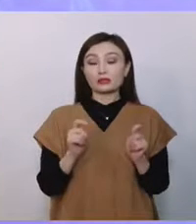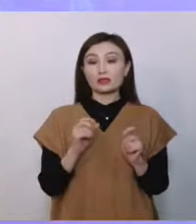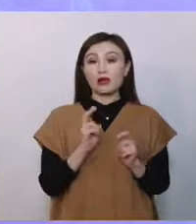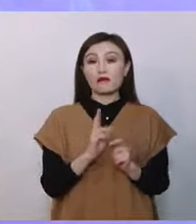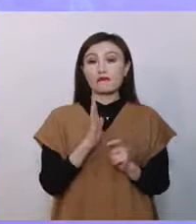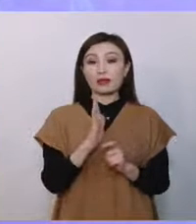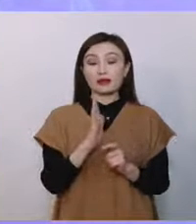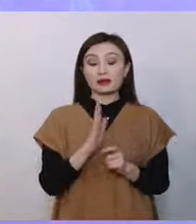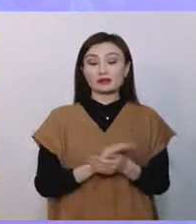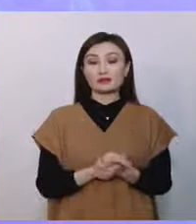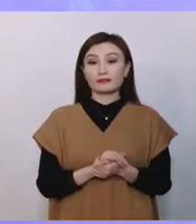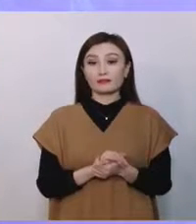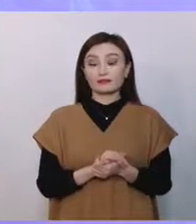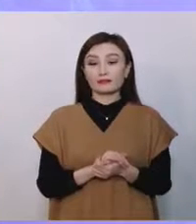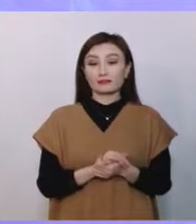квадрат